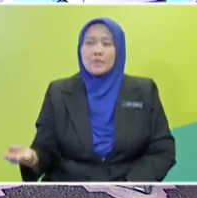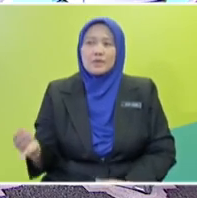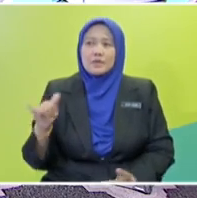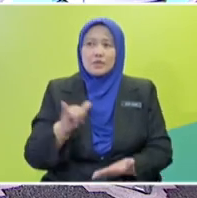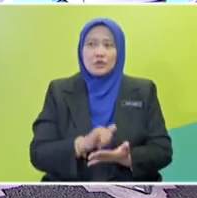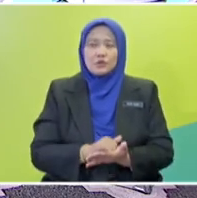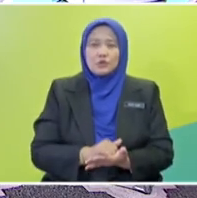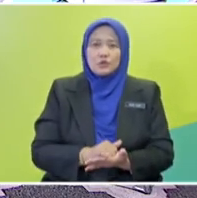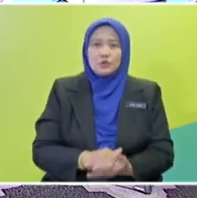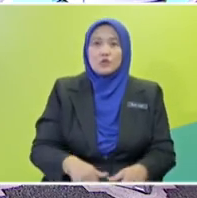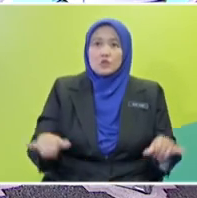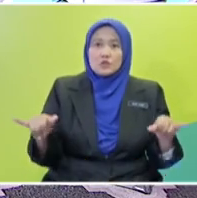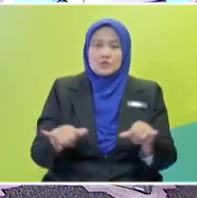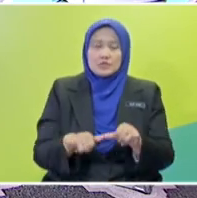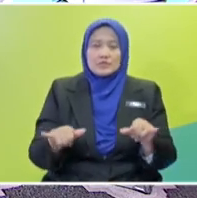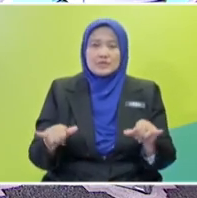kertas